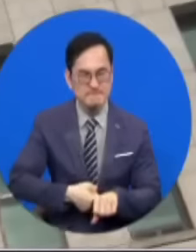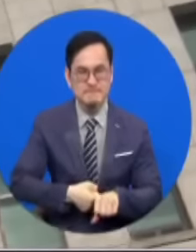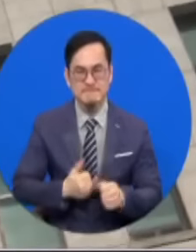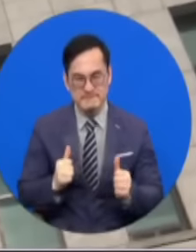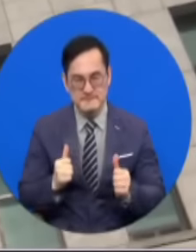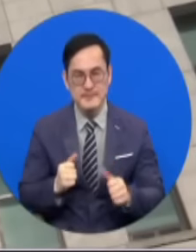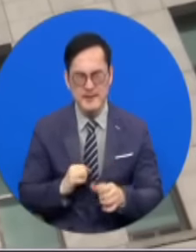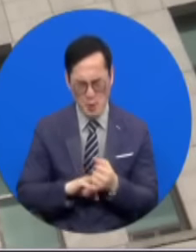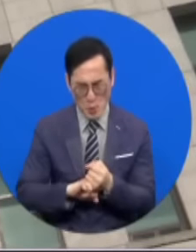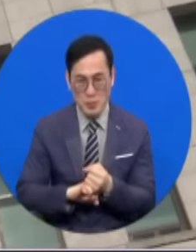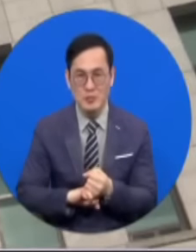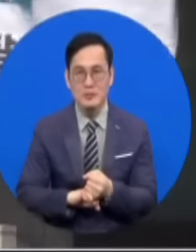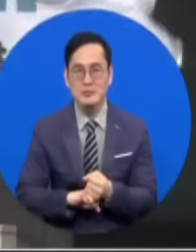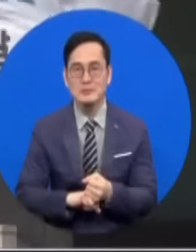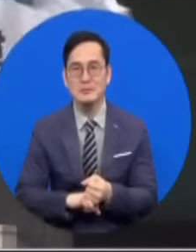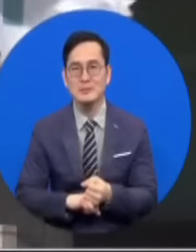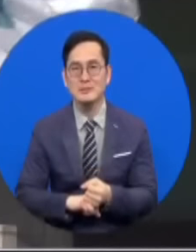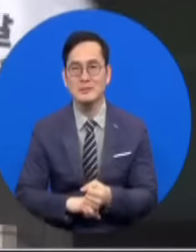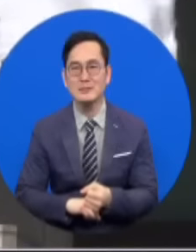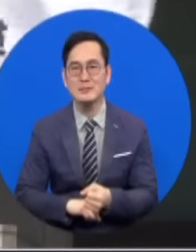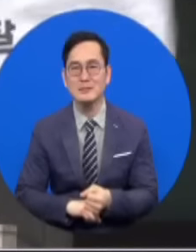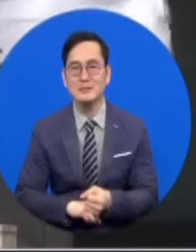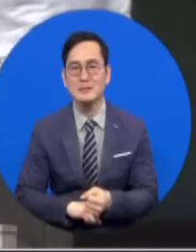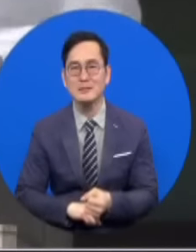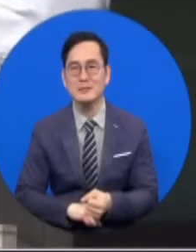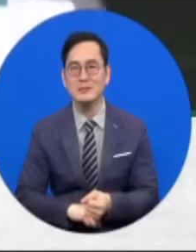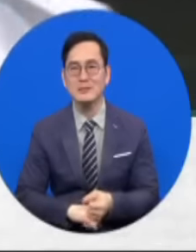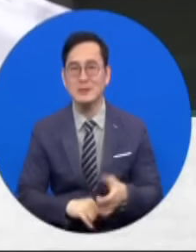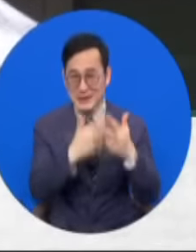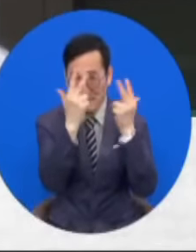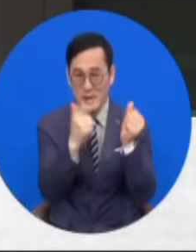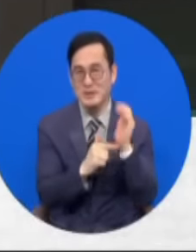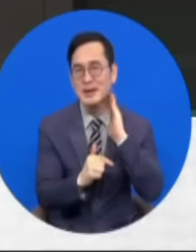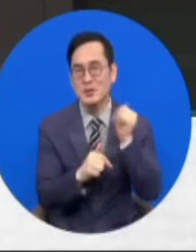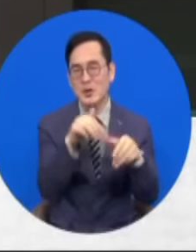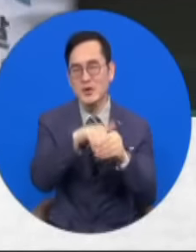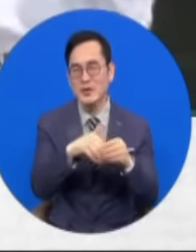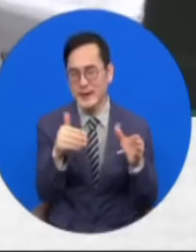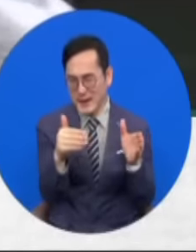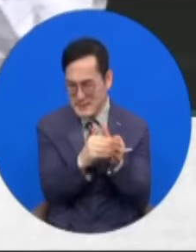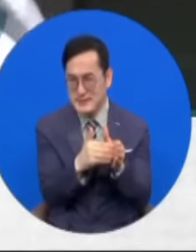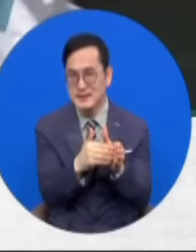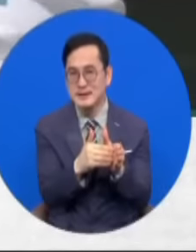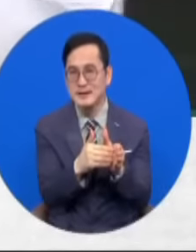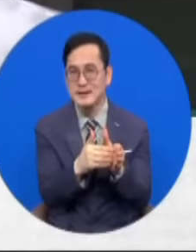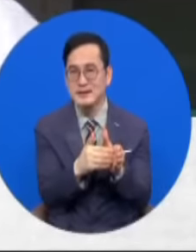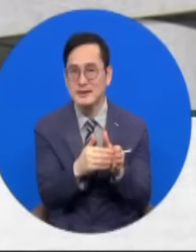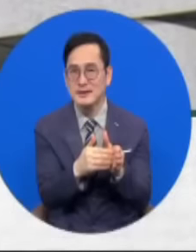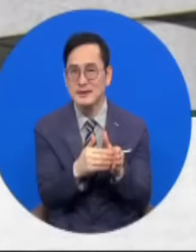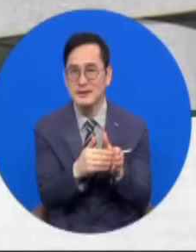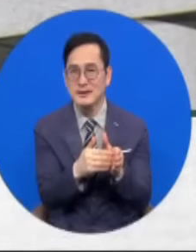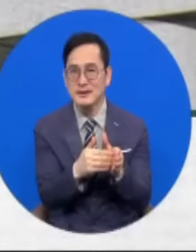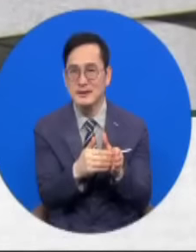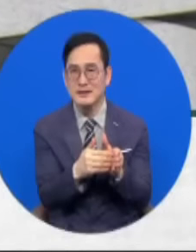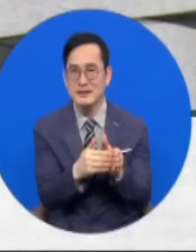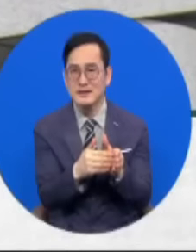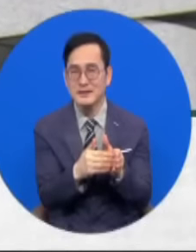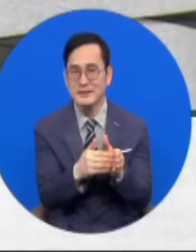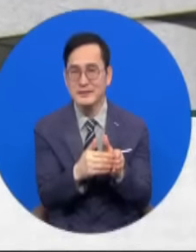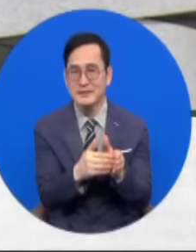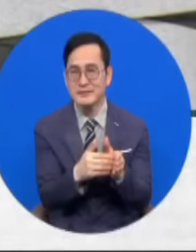민주당이 의도하는 건 그건 아니잖아요 대통령 선거 때까지 이재명 피고인에 대한 이재명 당대표에 대한 재판을